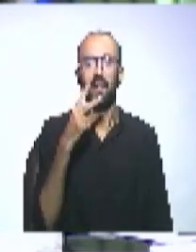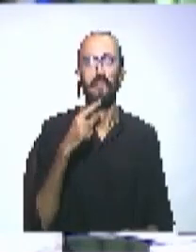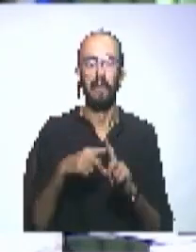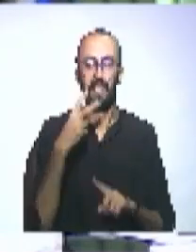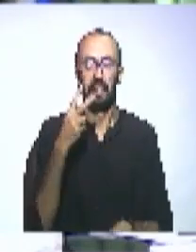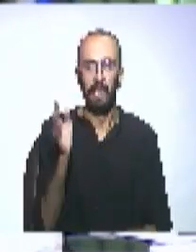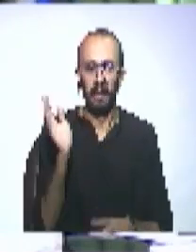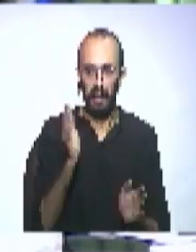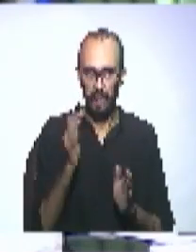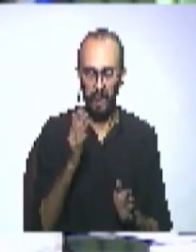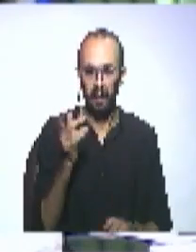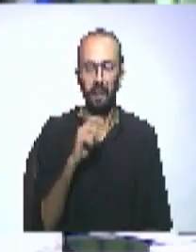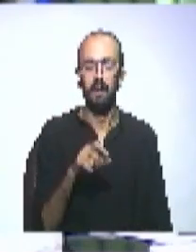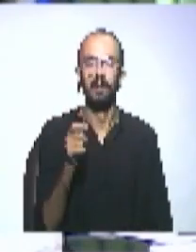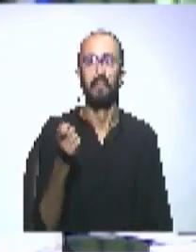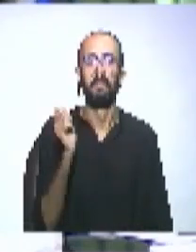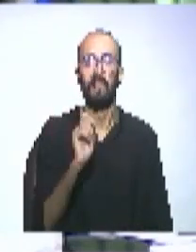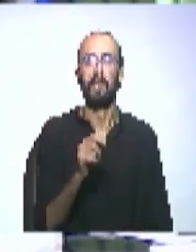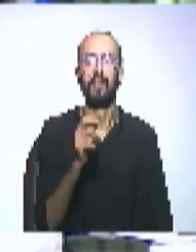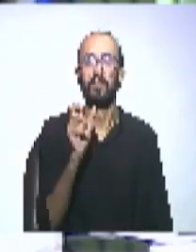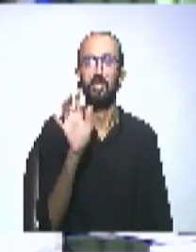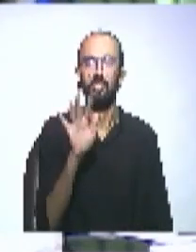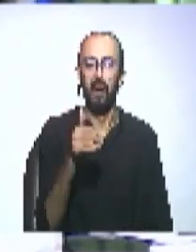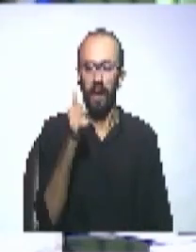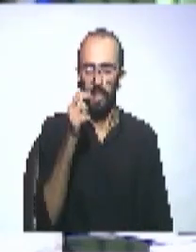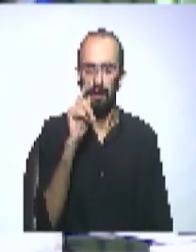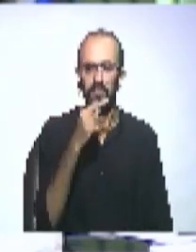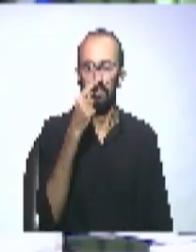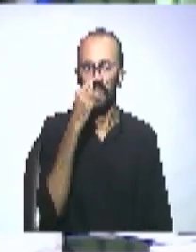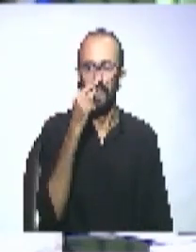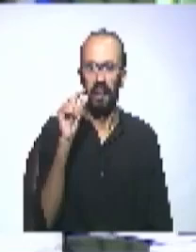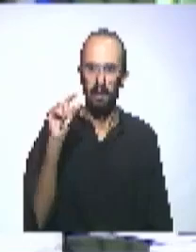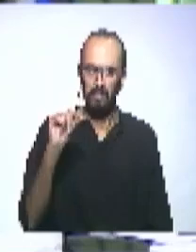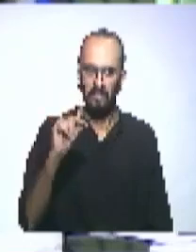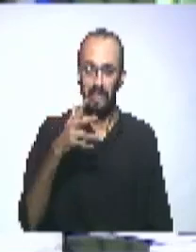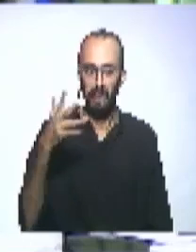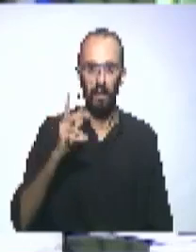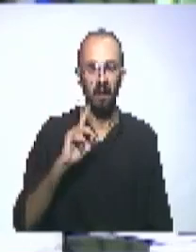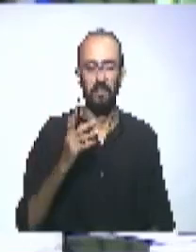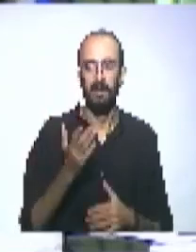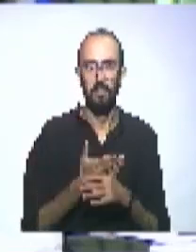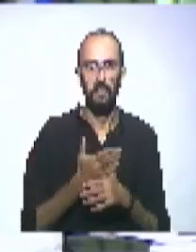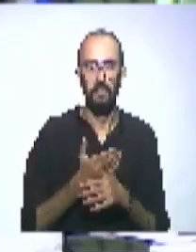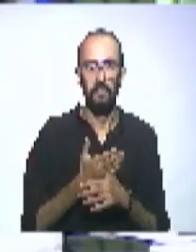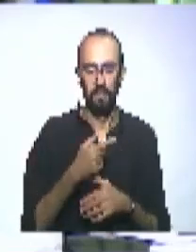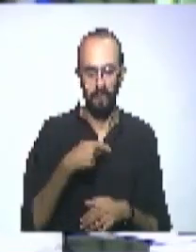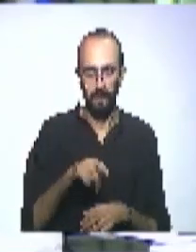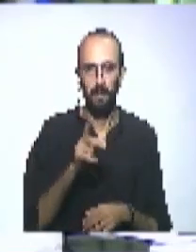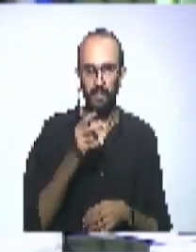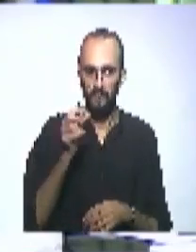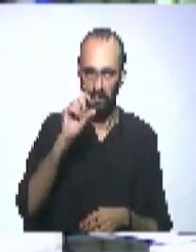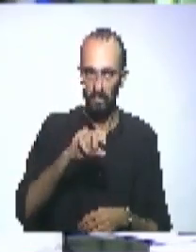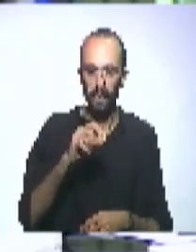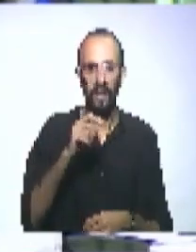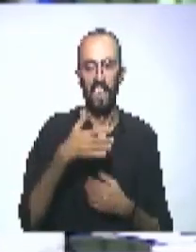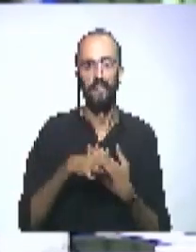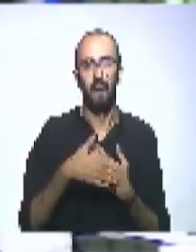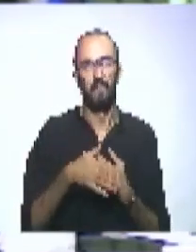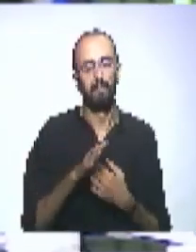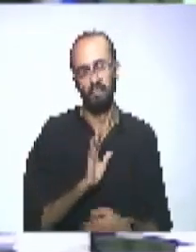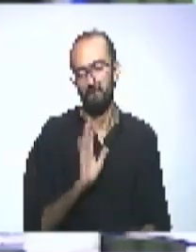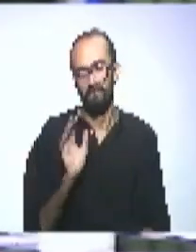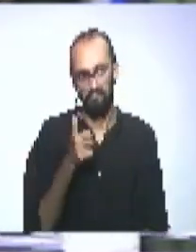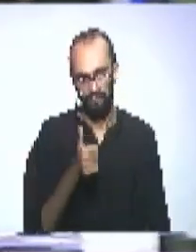نشا، وحطينا عليهم سنه فانيليا، وما زودناش الفانيليا عشان احنا هناخد بعد كده قلنا هنحط